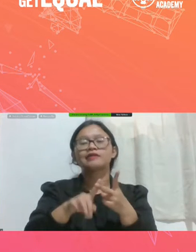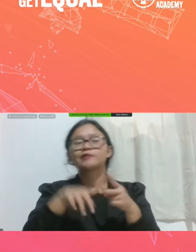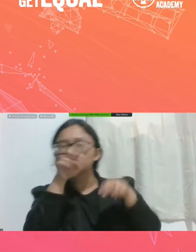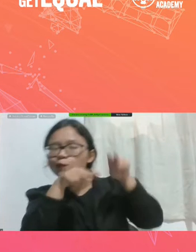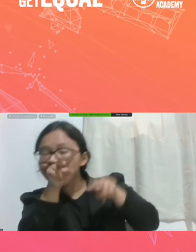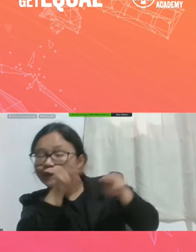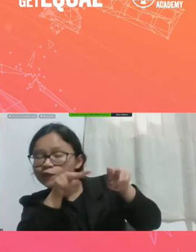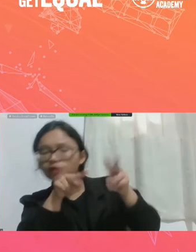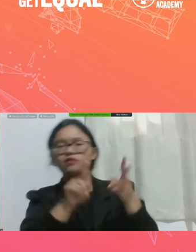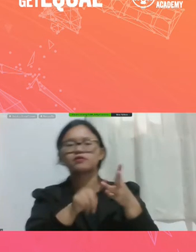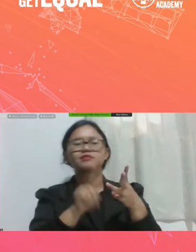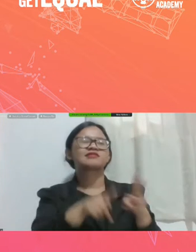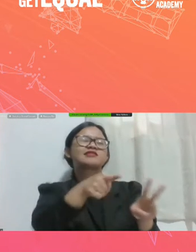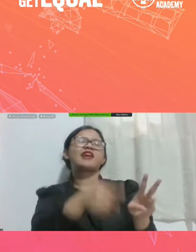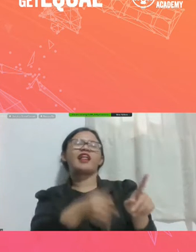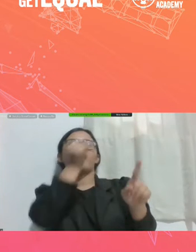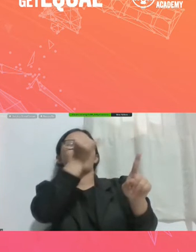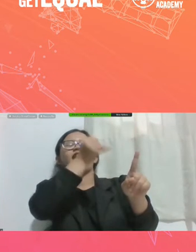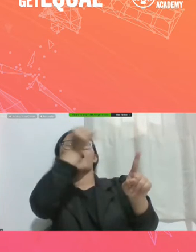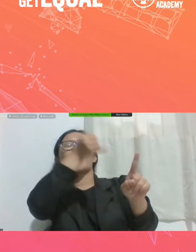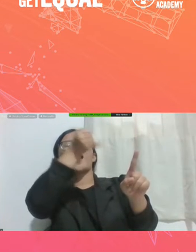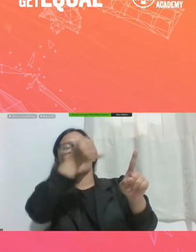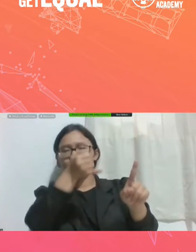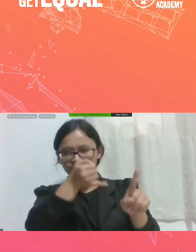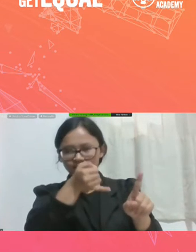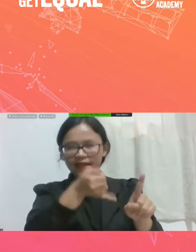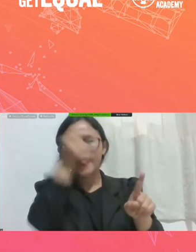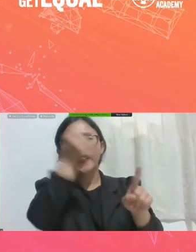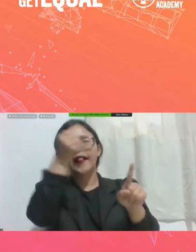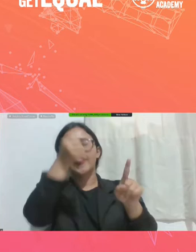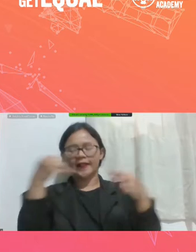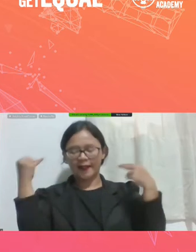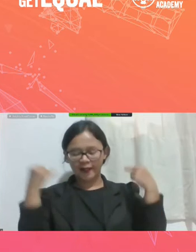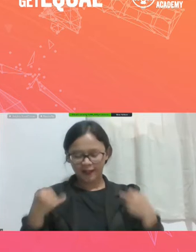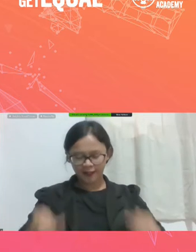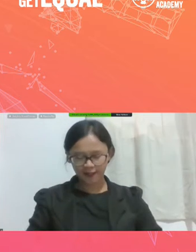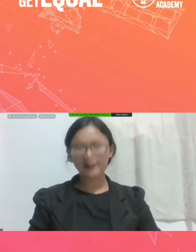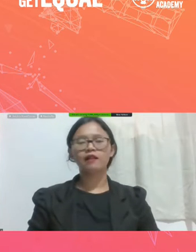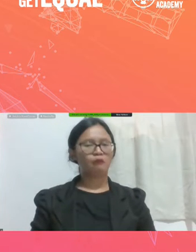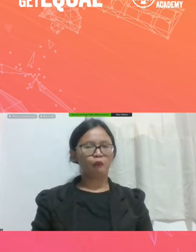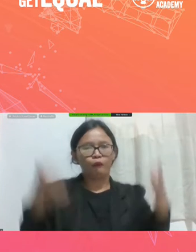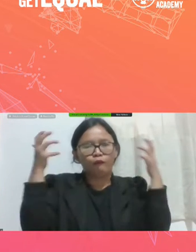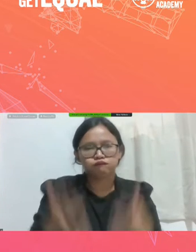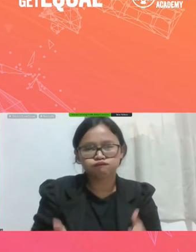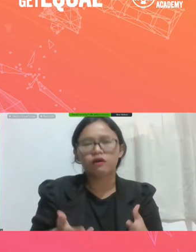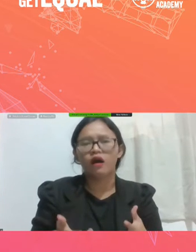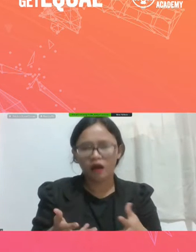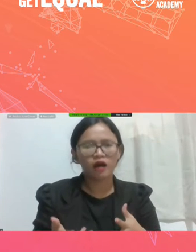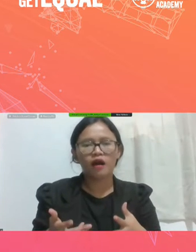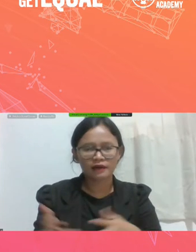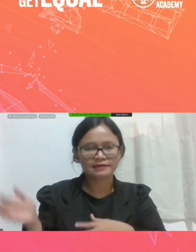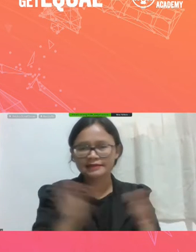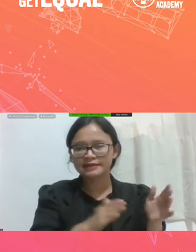posisi keempat body shaming atau dihina fisik. Ini yang ancaman kekerasan seksual menurut saya cukup parah ya, berat ya gitu.